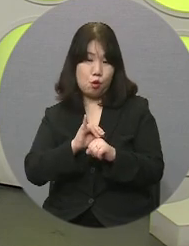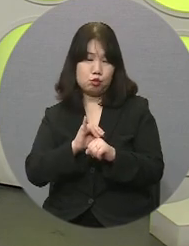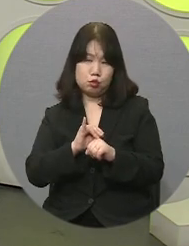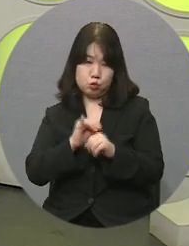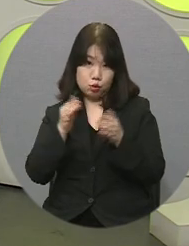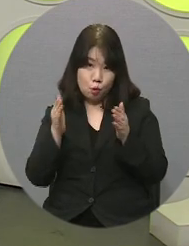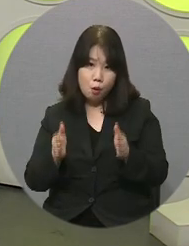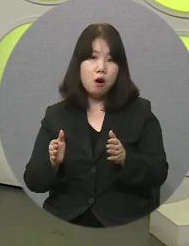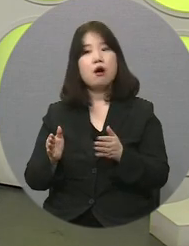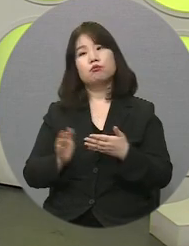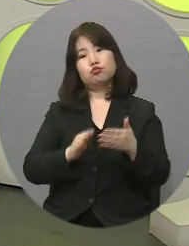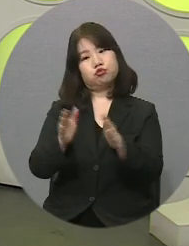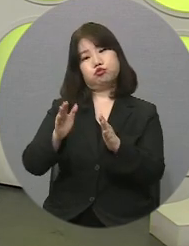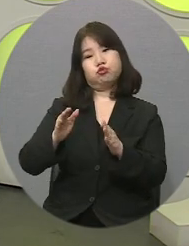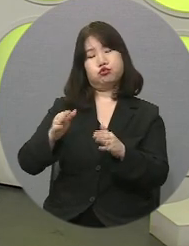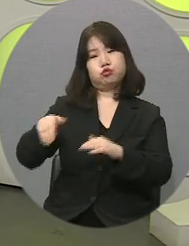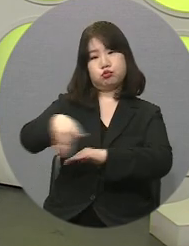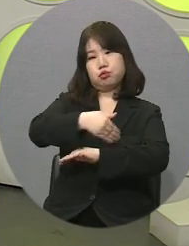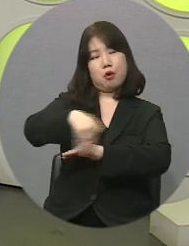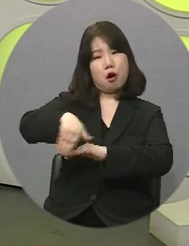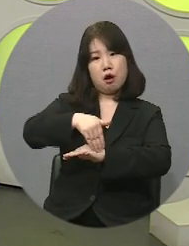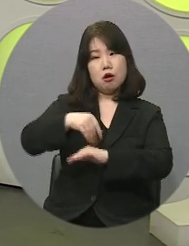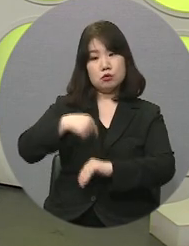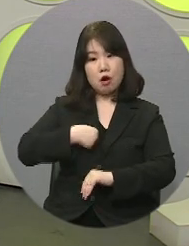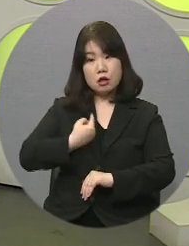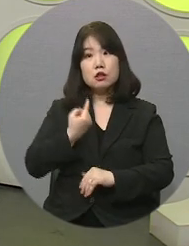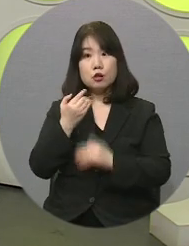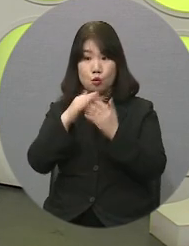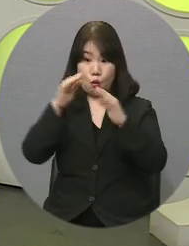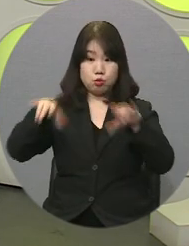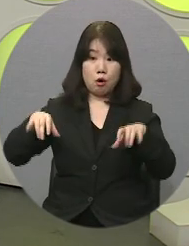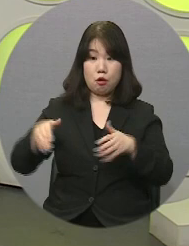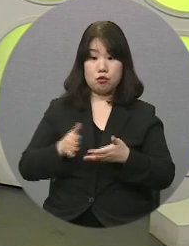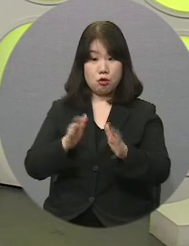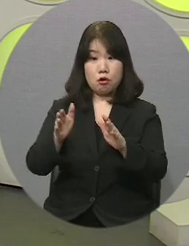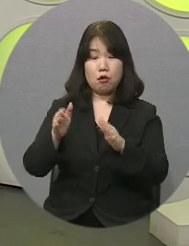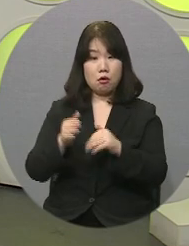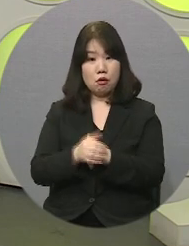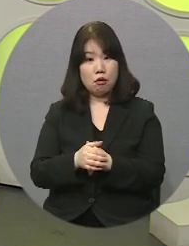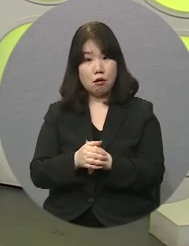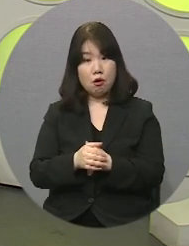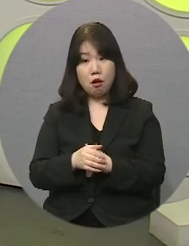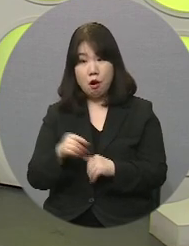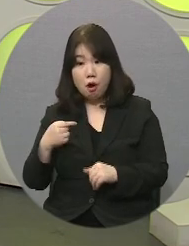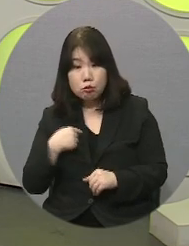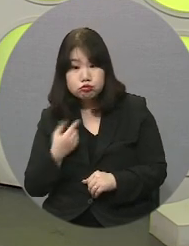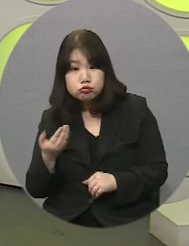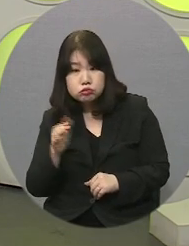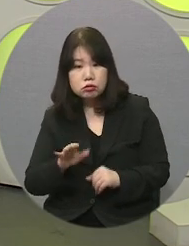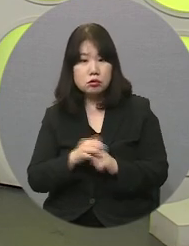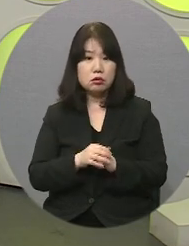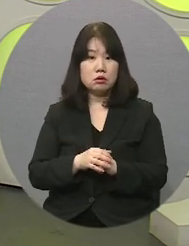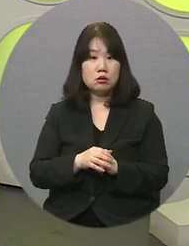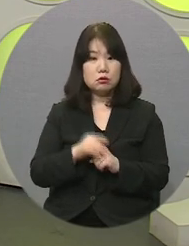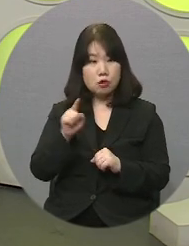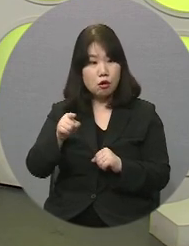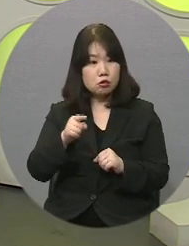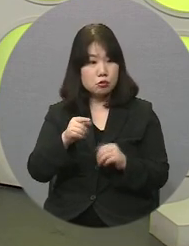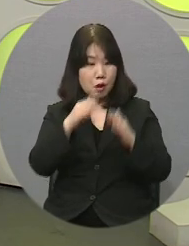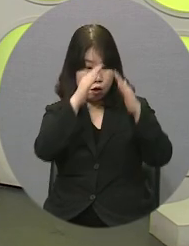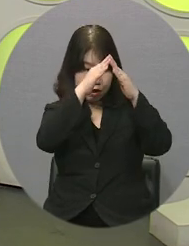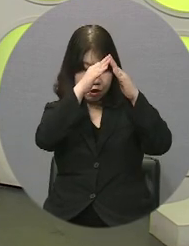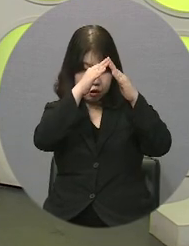그런데 자기네 기대치 우리 동네에 요 실험해 뭐 그런 일이 많아요 근데 자기도 땀을 인제 뭣도 모르고 기서 구직 집을